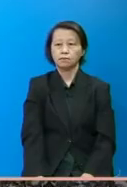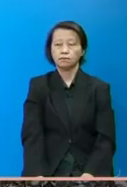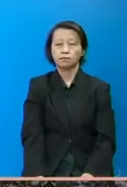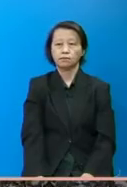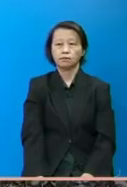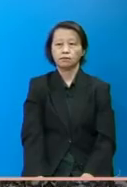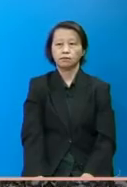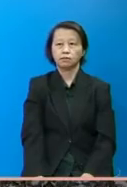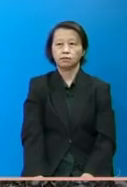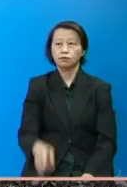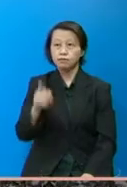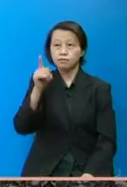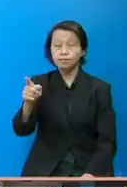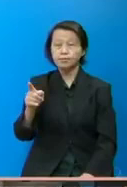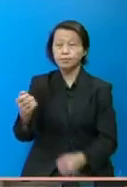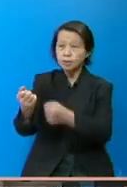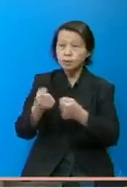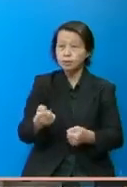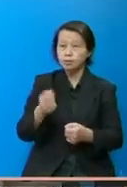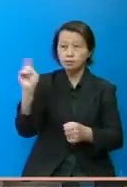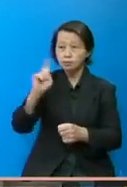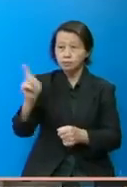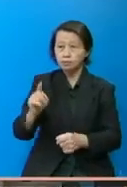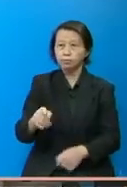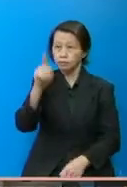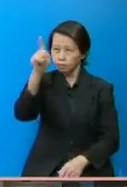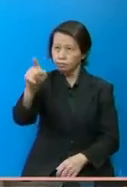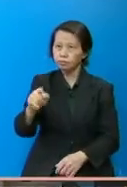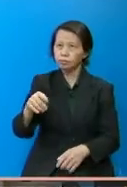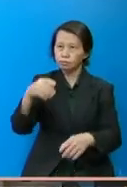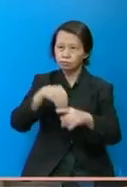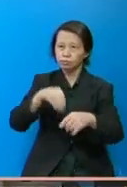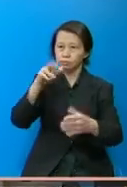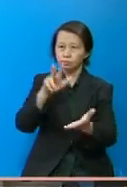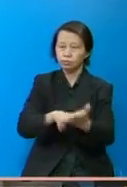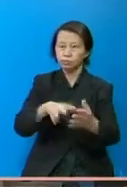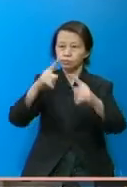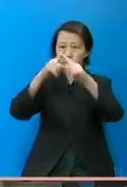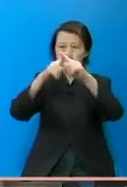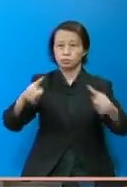You have disgraced this Dewan.